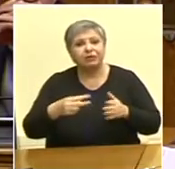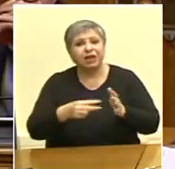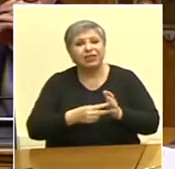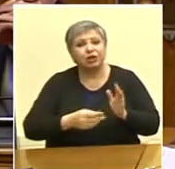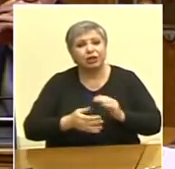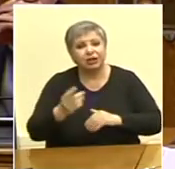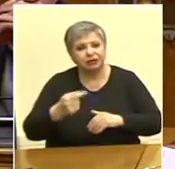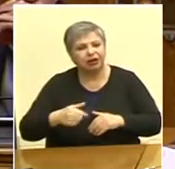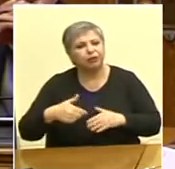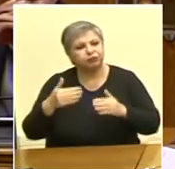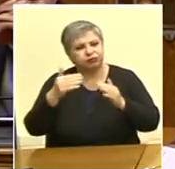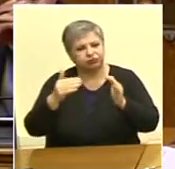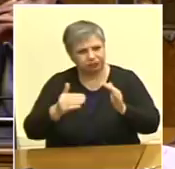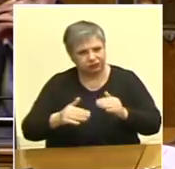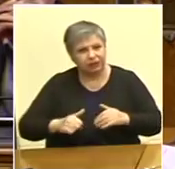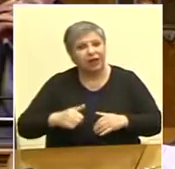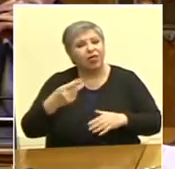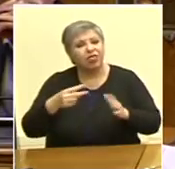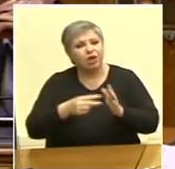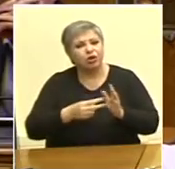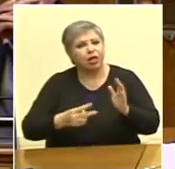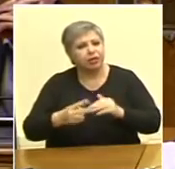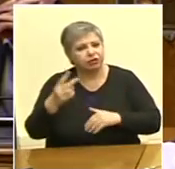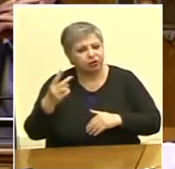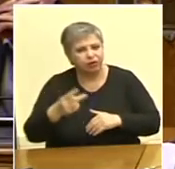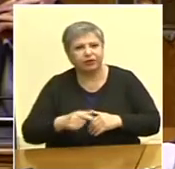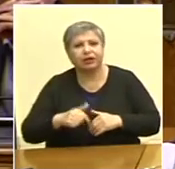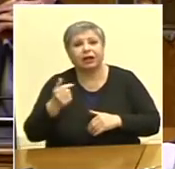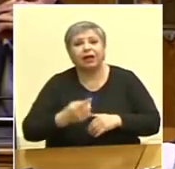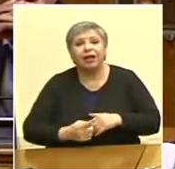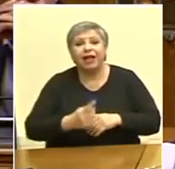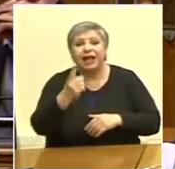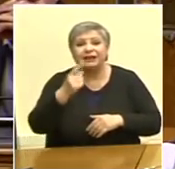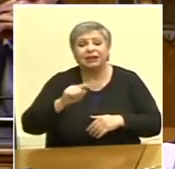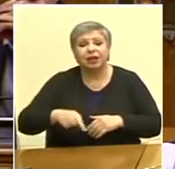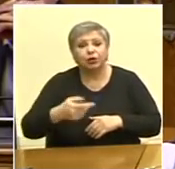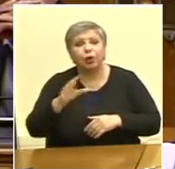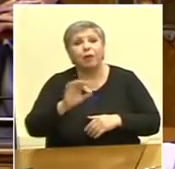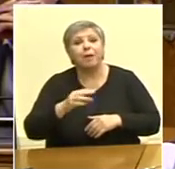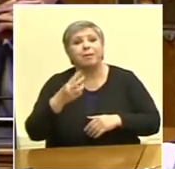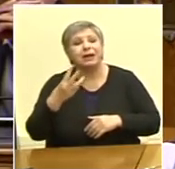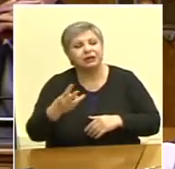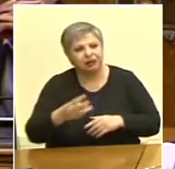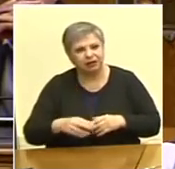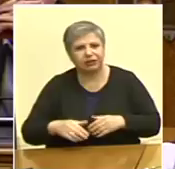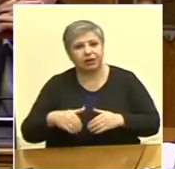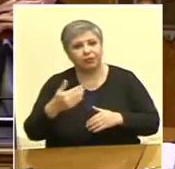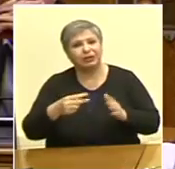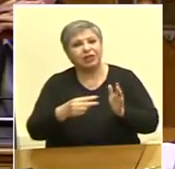18,24 δισεκατομμύρια ευρώ. 2012, 11,53 δισεκατομμύρια ευρώ.